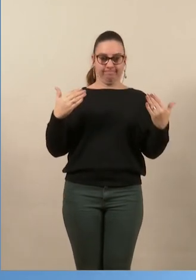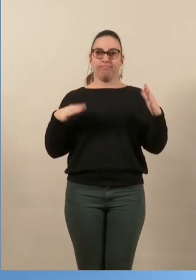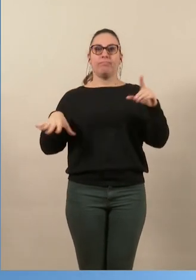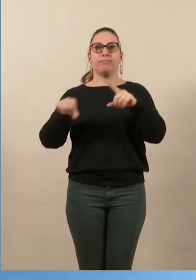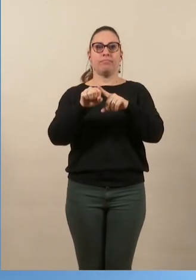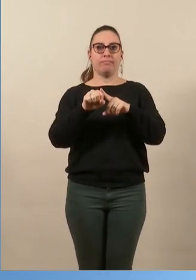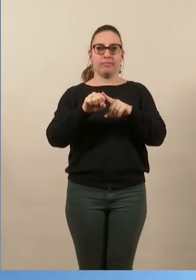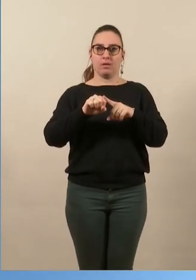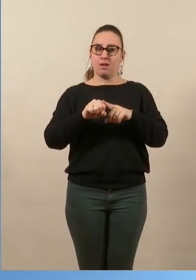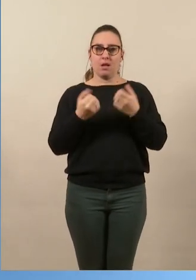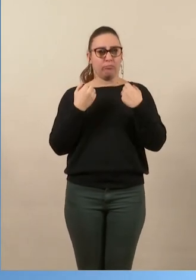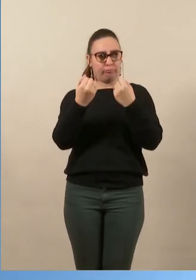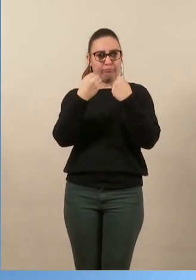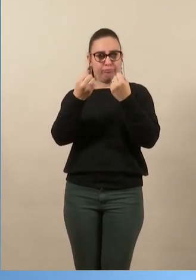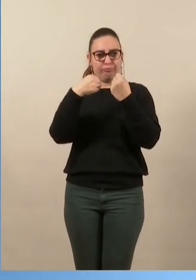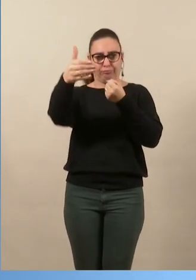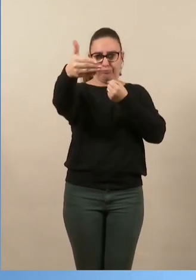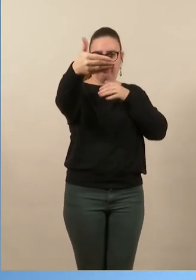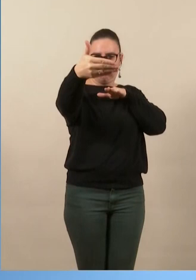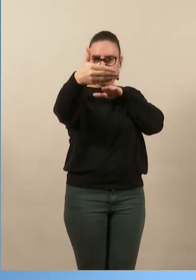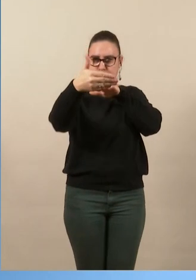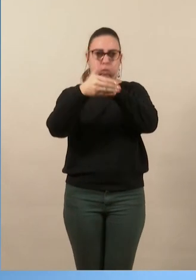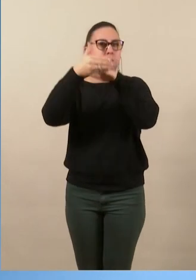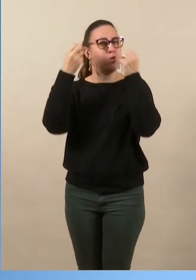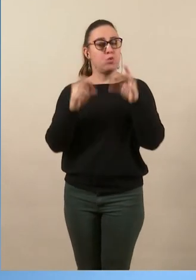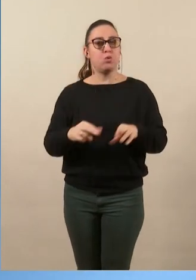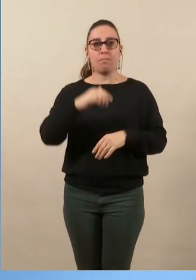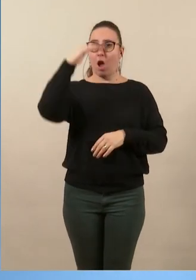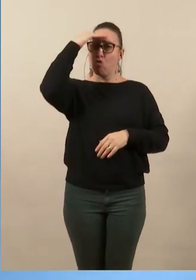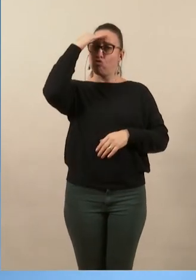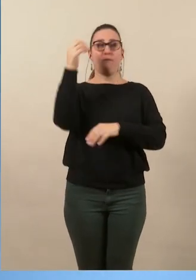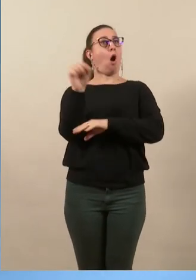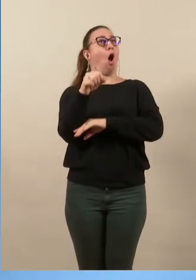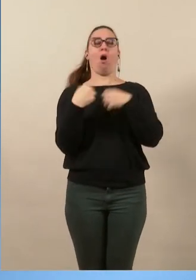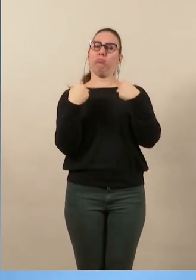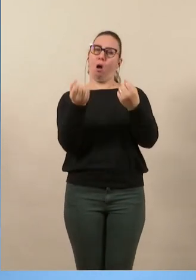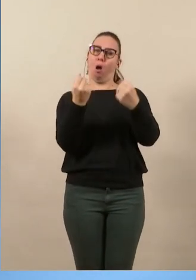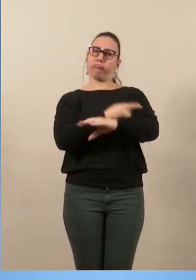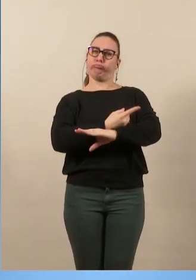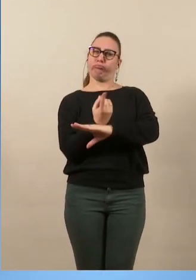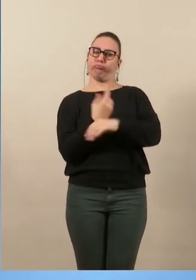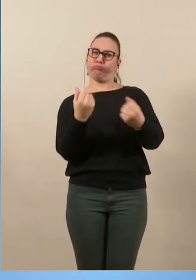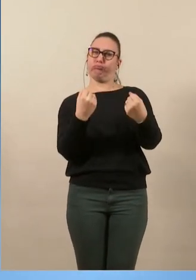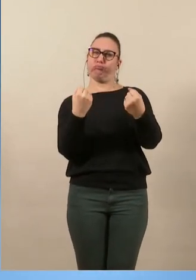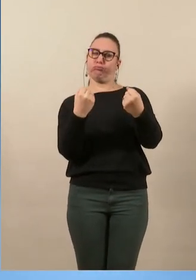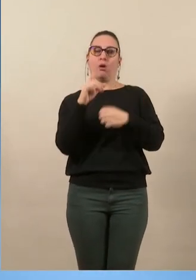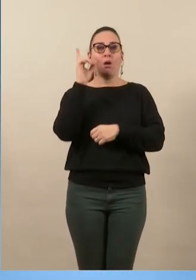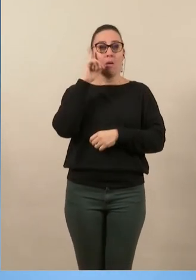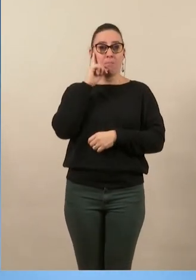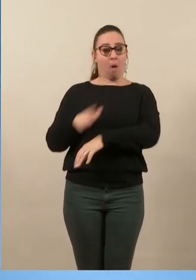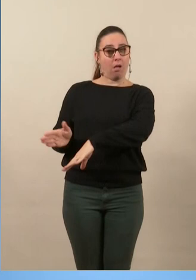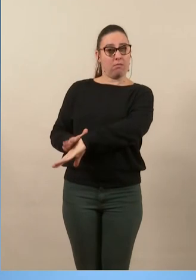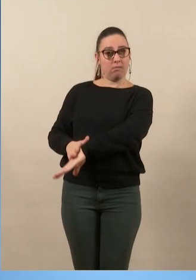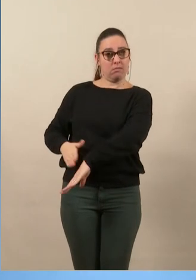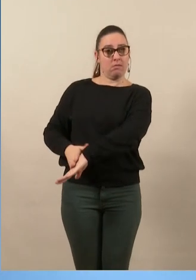retrouver dans le mur mais tout cela le conducteur s'en contrefiche car il l'a dit et ne cesse d'envoyer des signaux en